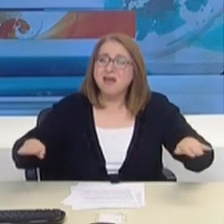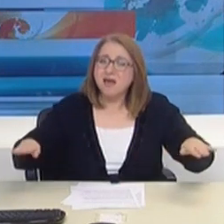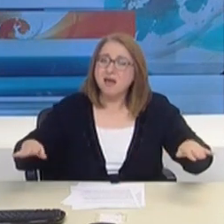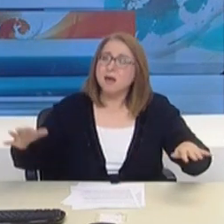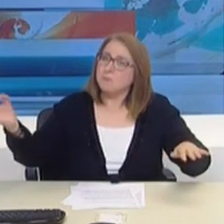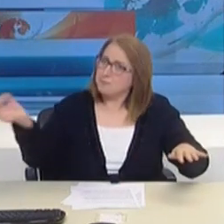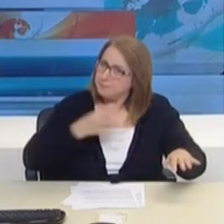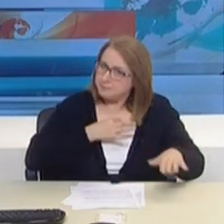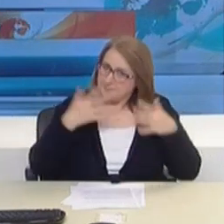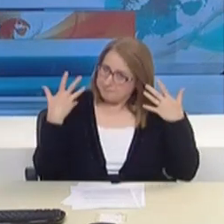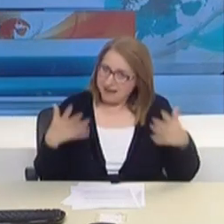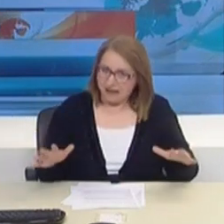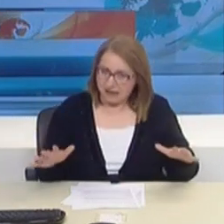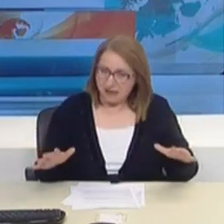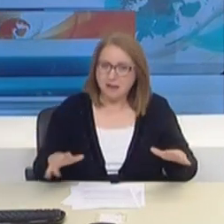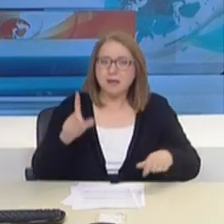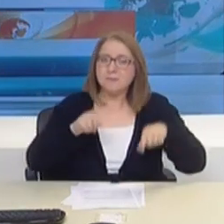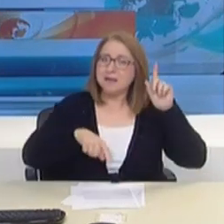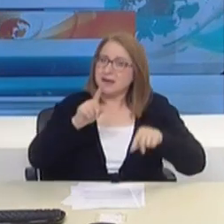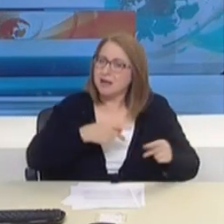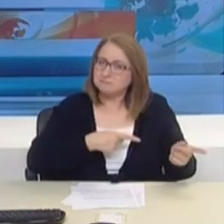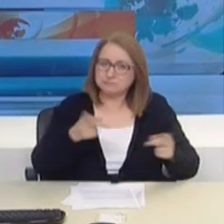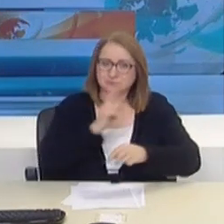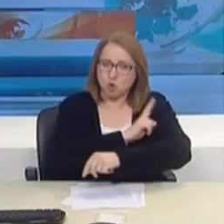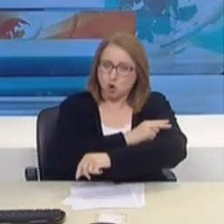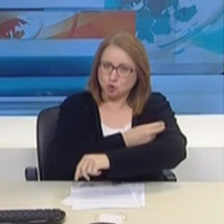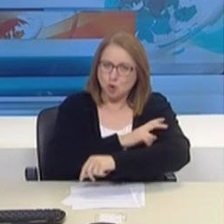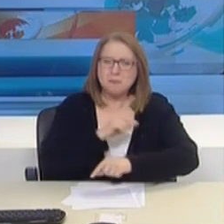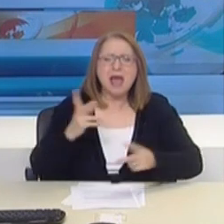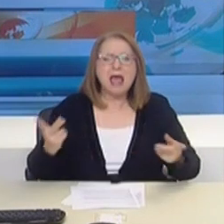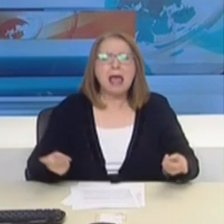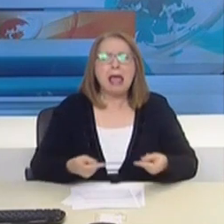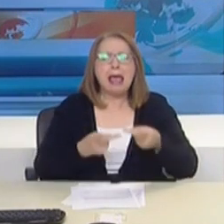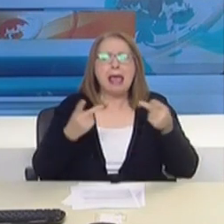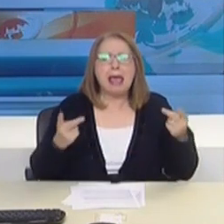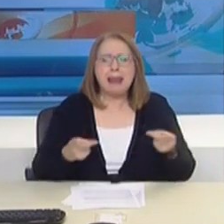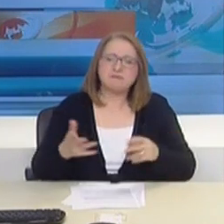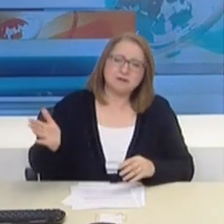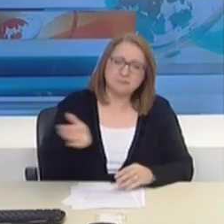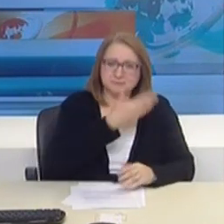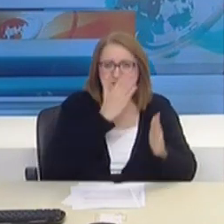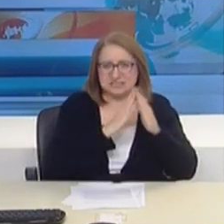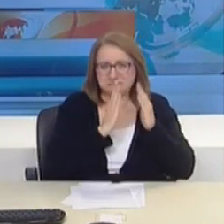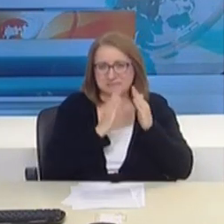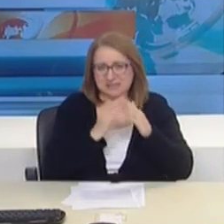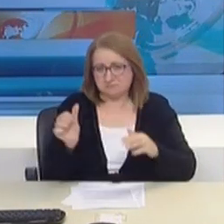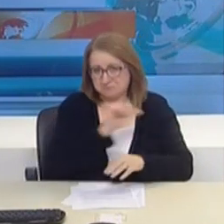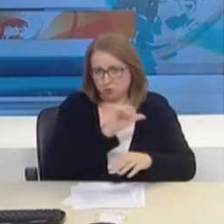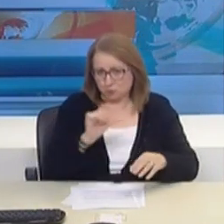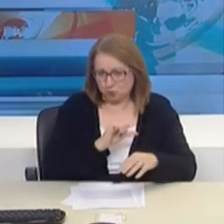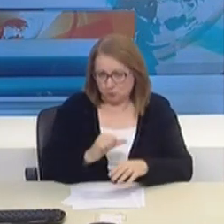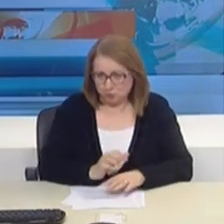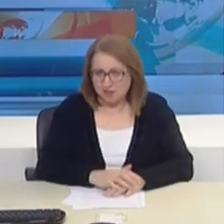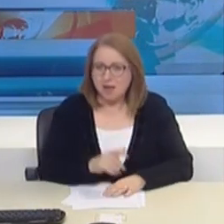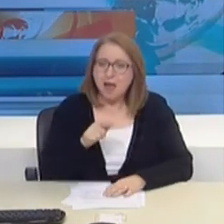με την νόσο ή νοσηλεύονται. Μάλιστα κάποια έχουν πάρει και εκστήριο γιατί ήταν πάρα πολύ ελαφρά η εικόνα τους. Και θέλω να πω εδώ ότι αυτό είναι